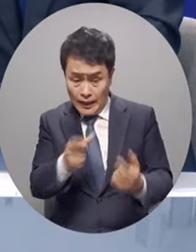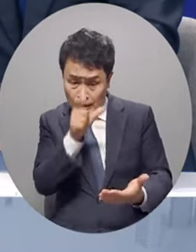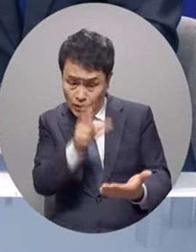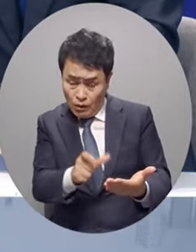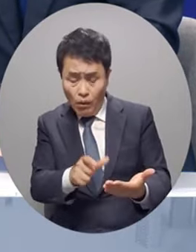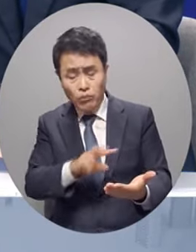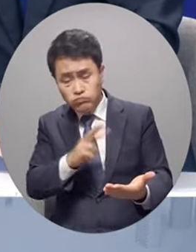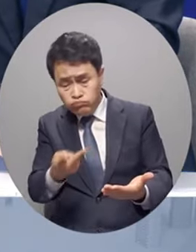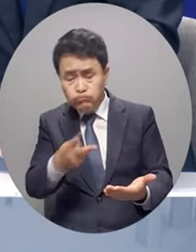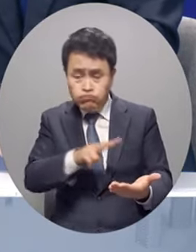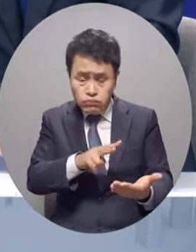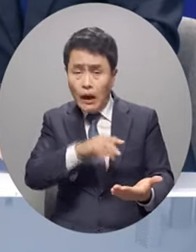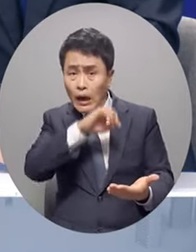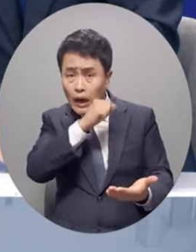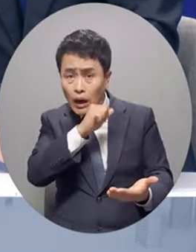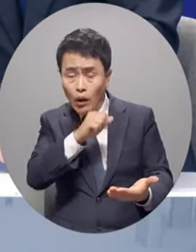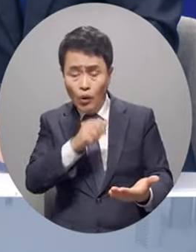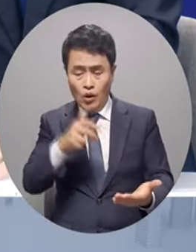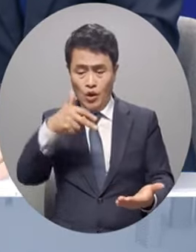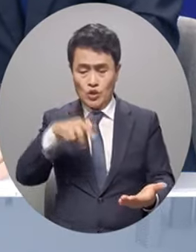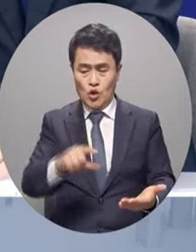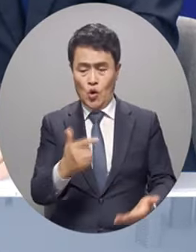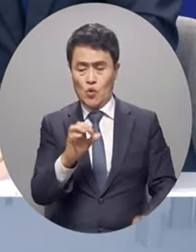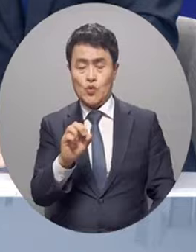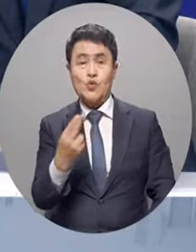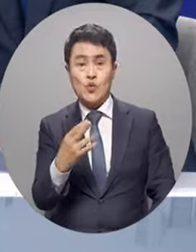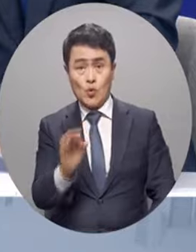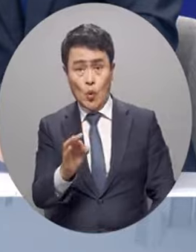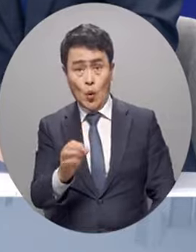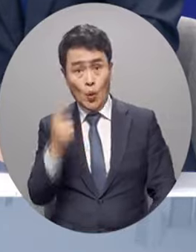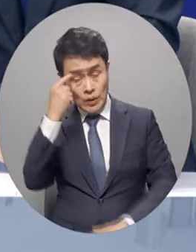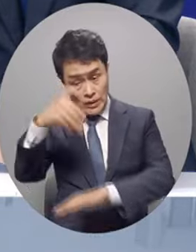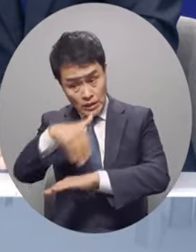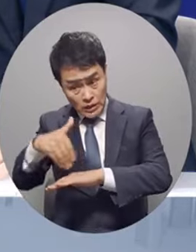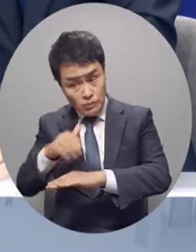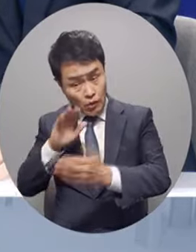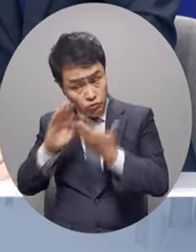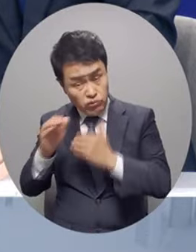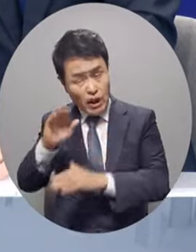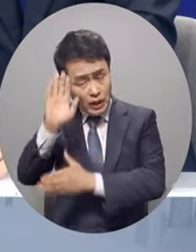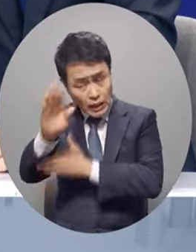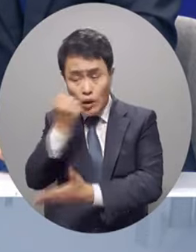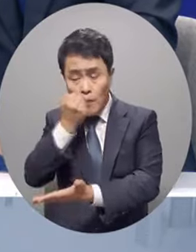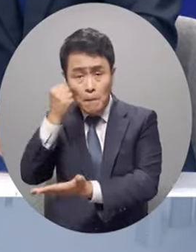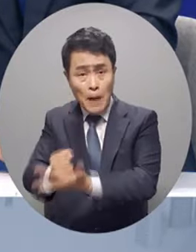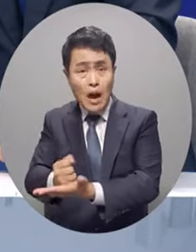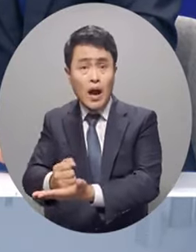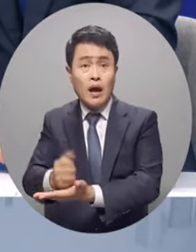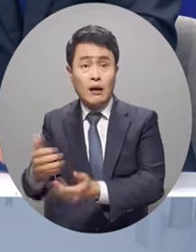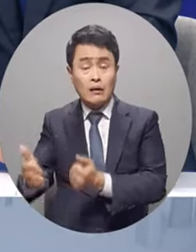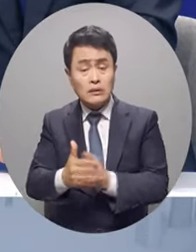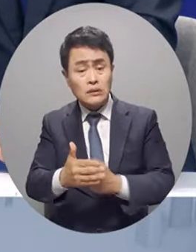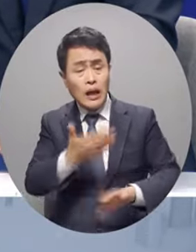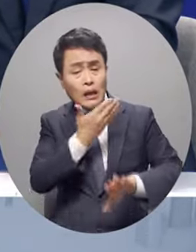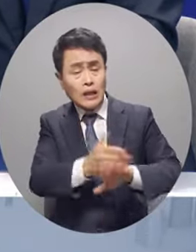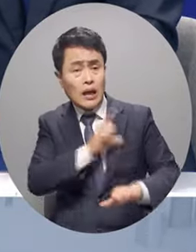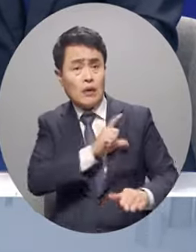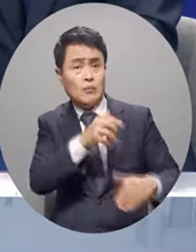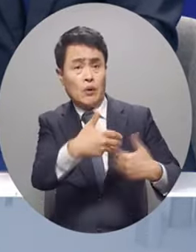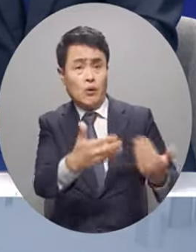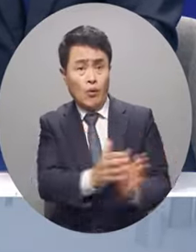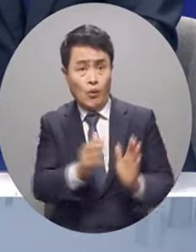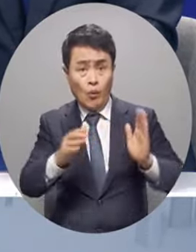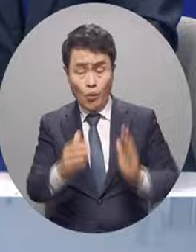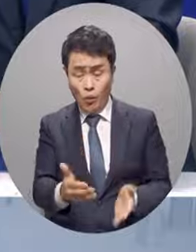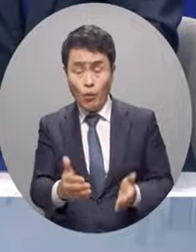융통을 하면 예산의 전용이라고 해서 기재부에 사후 승인만 받으면 되고요 그런데 아예 다른 항목 이번처럼 용산공원